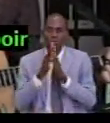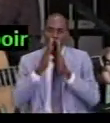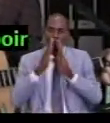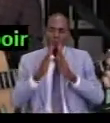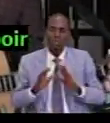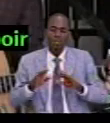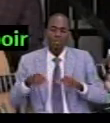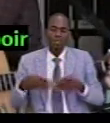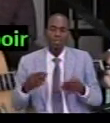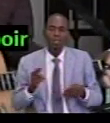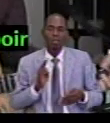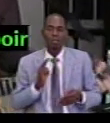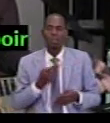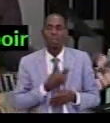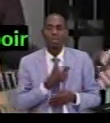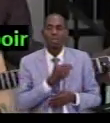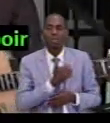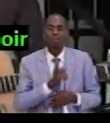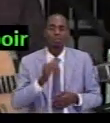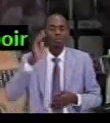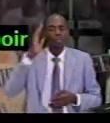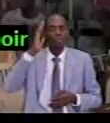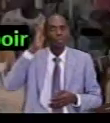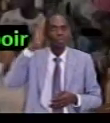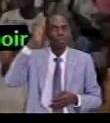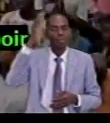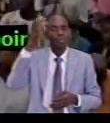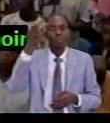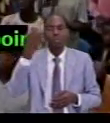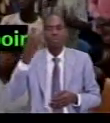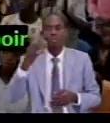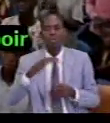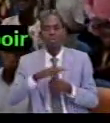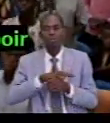un avenir rempli d'espoir.